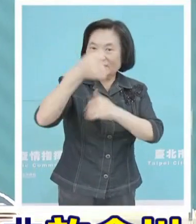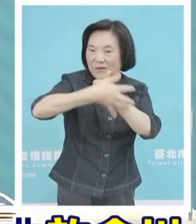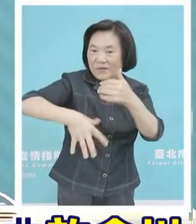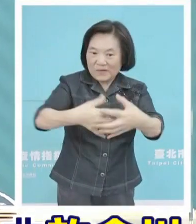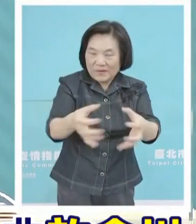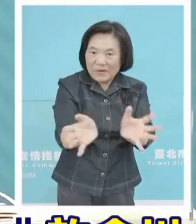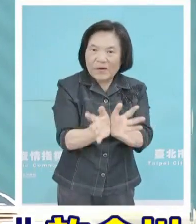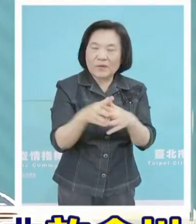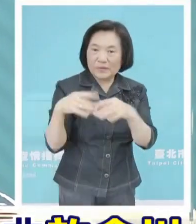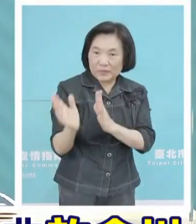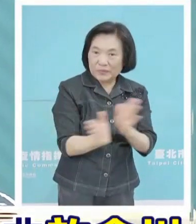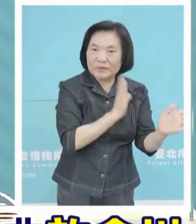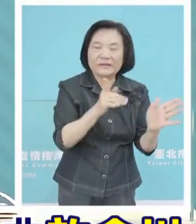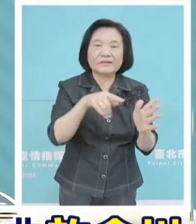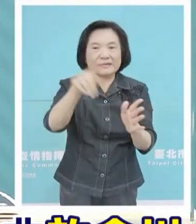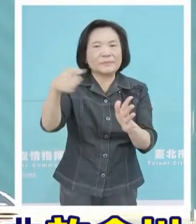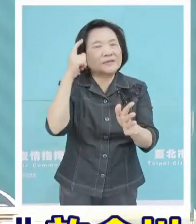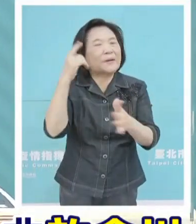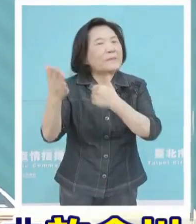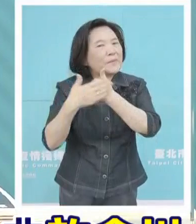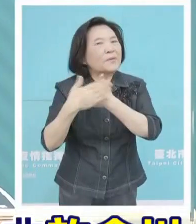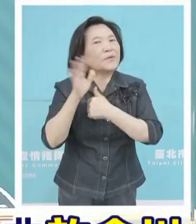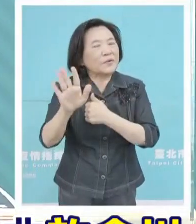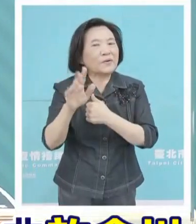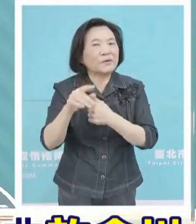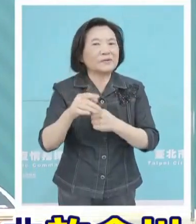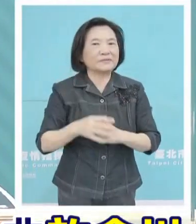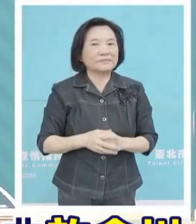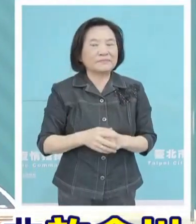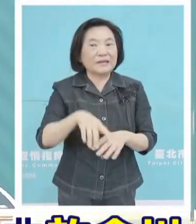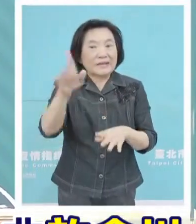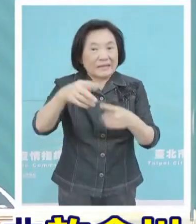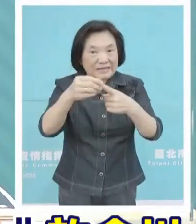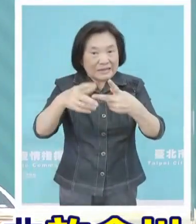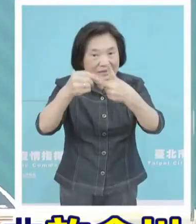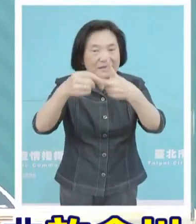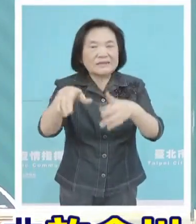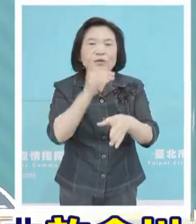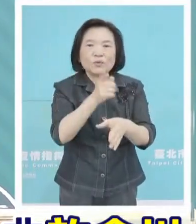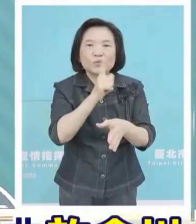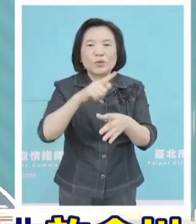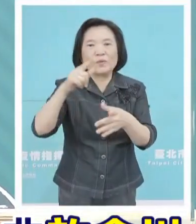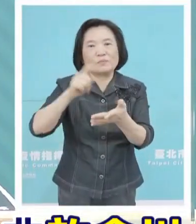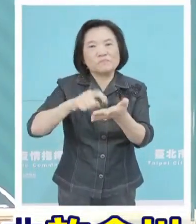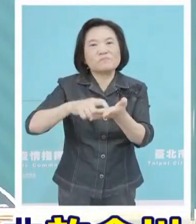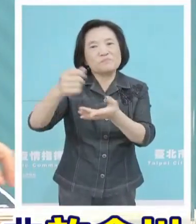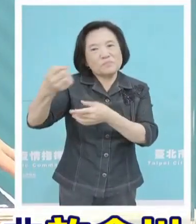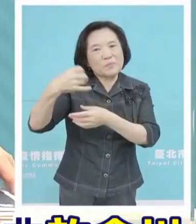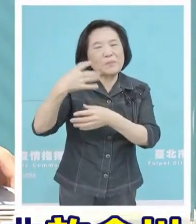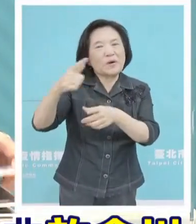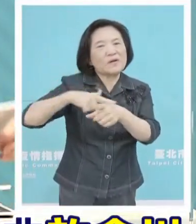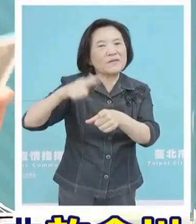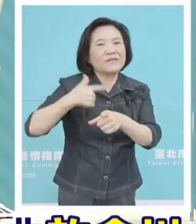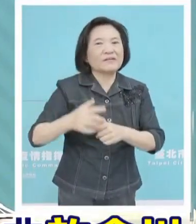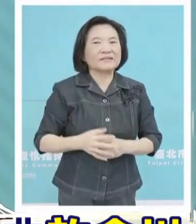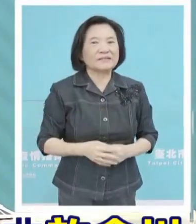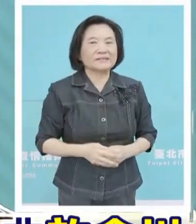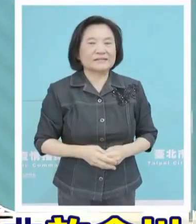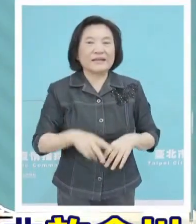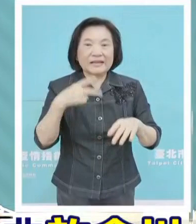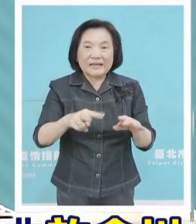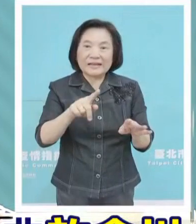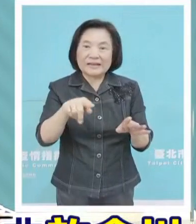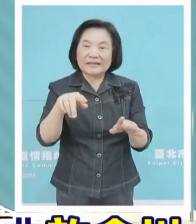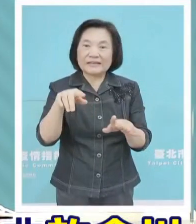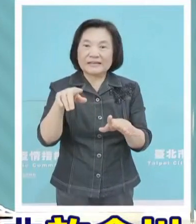忙，所以这是第二他接续的这个简讯内容。接下来是他就在一直在呈现说好心肝他